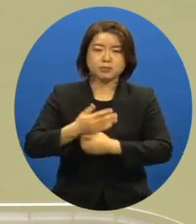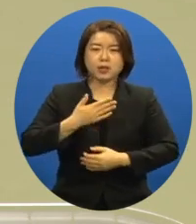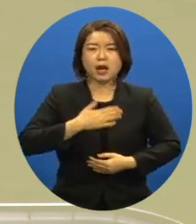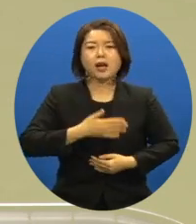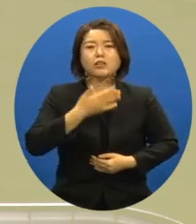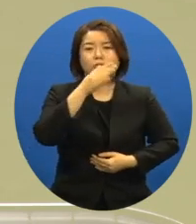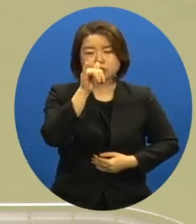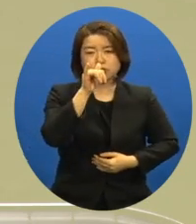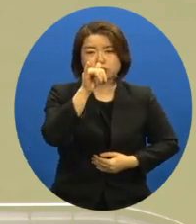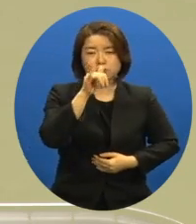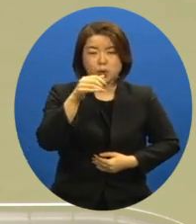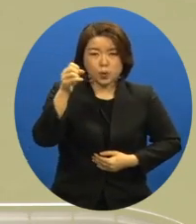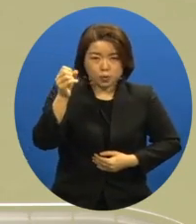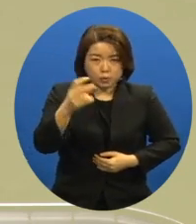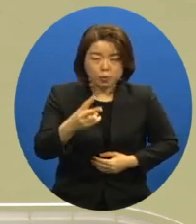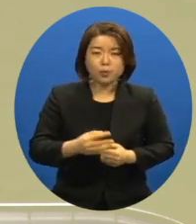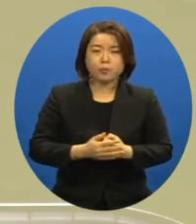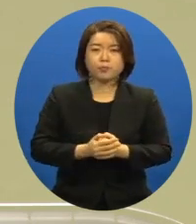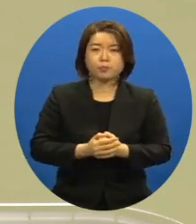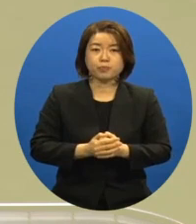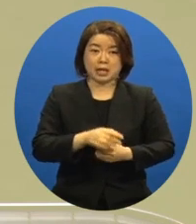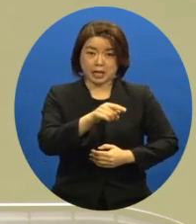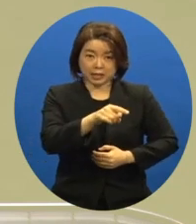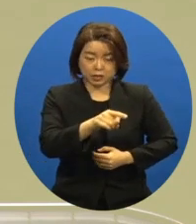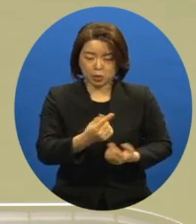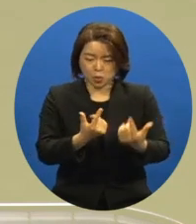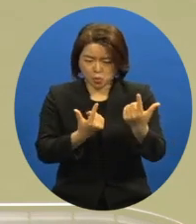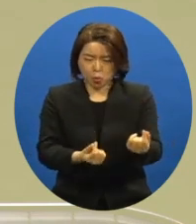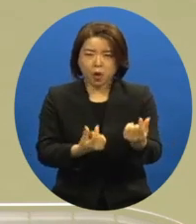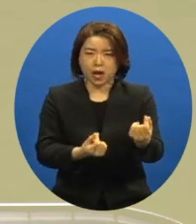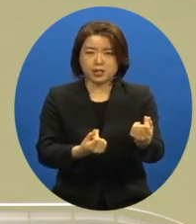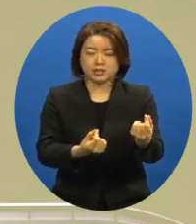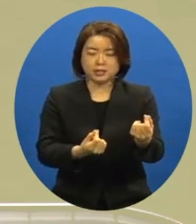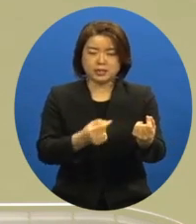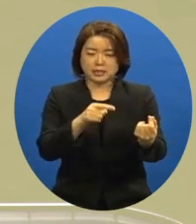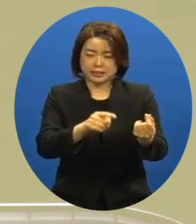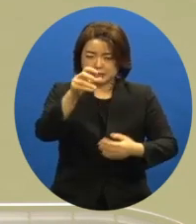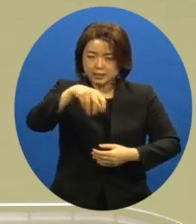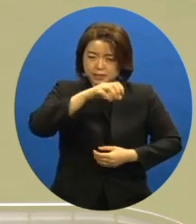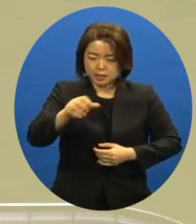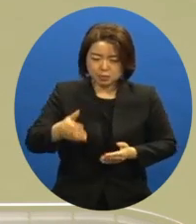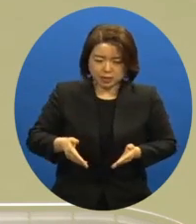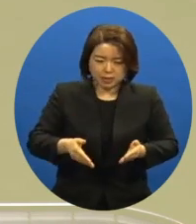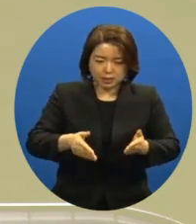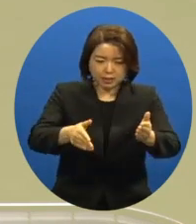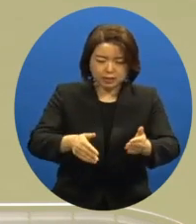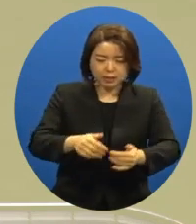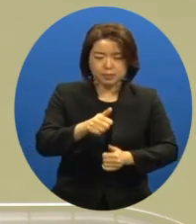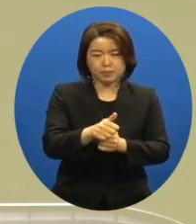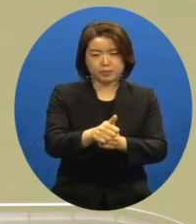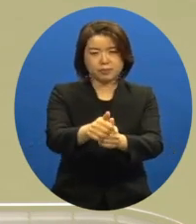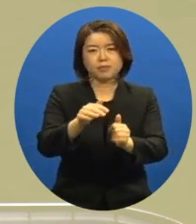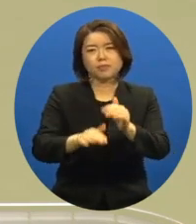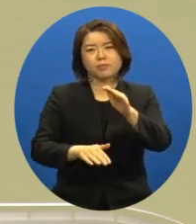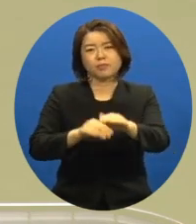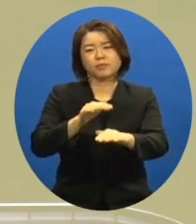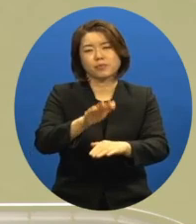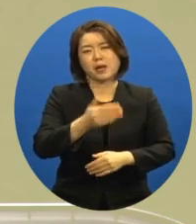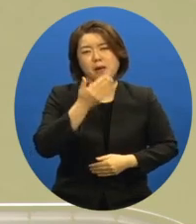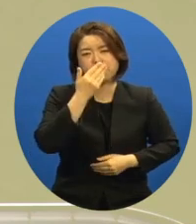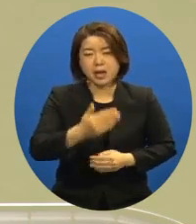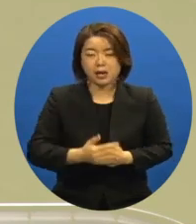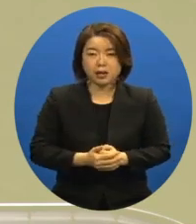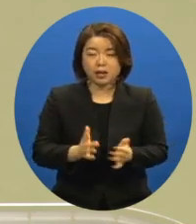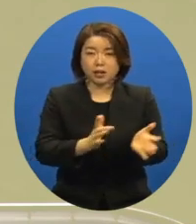되고 그리고 그도 동일하게 그 십자가의 길을 따라갈 수 있다는 겁니다.